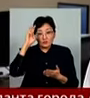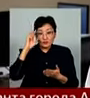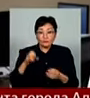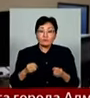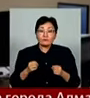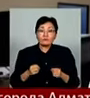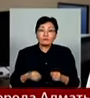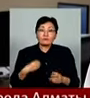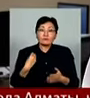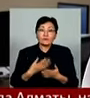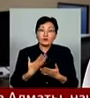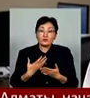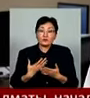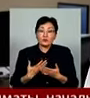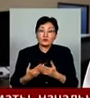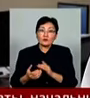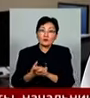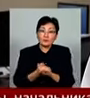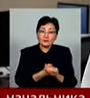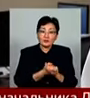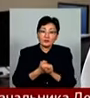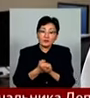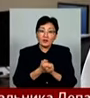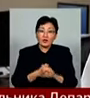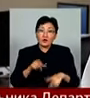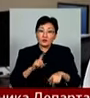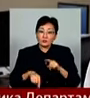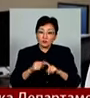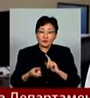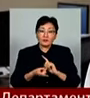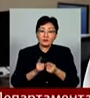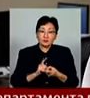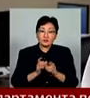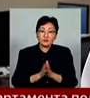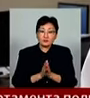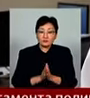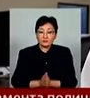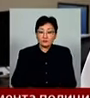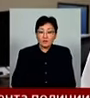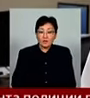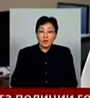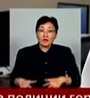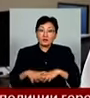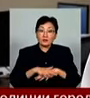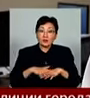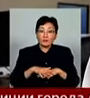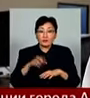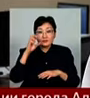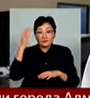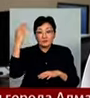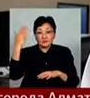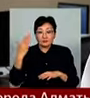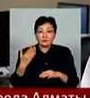құтты, берекелі, тыныш мамыражай мекенге айналдырғай. Ал халқымыздың Алла Тағала